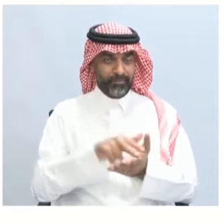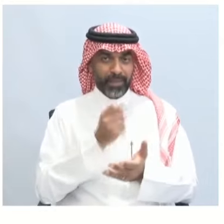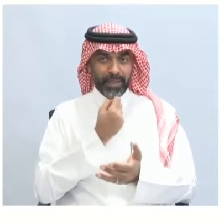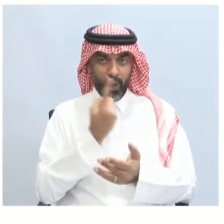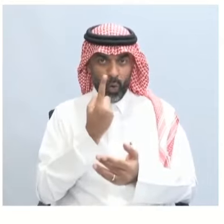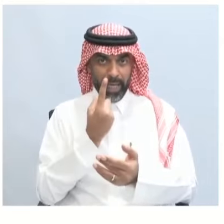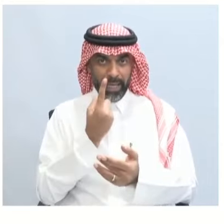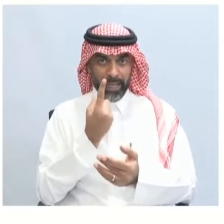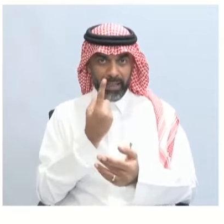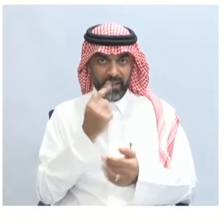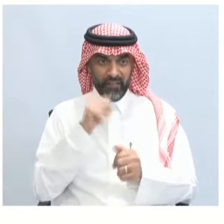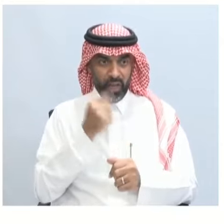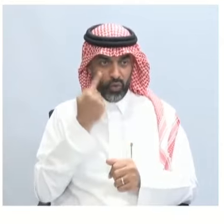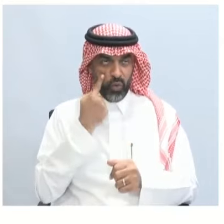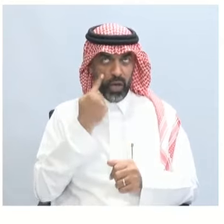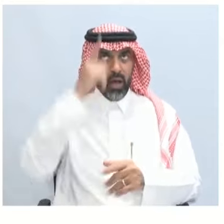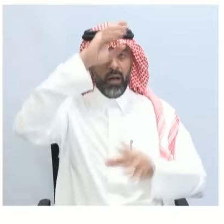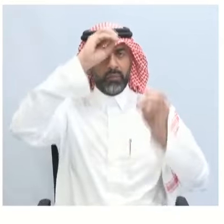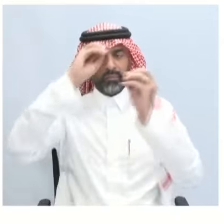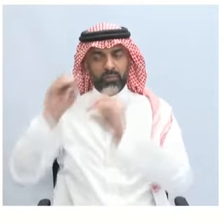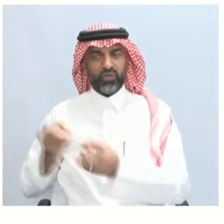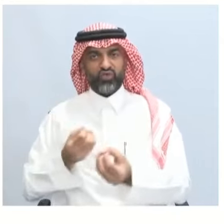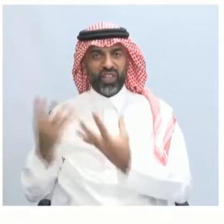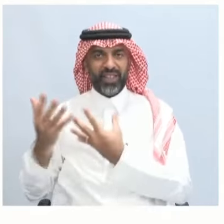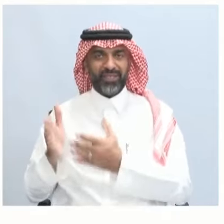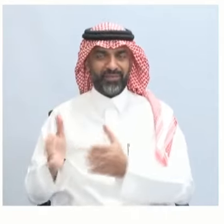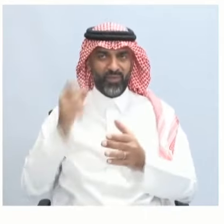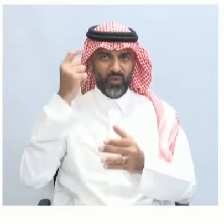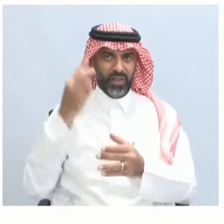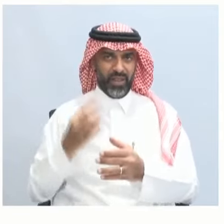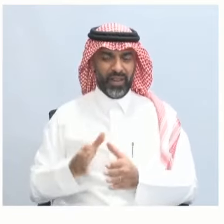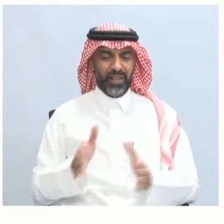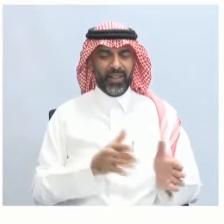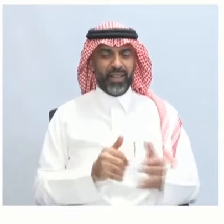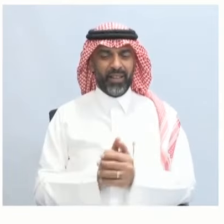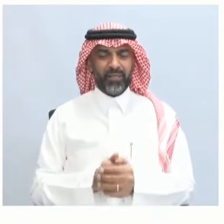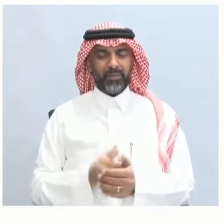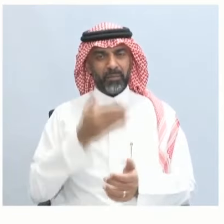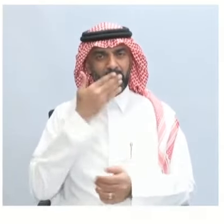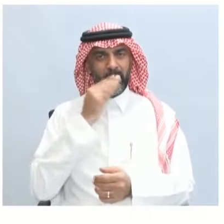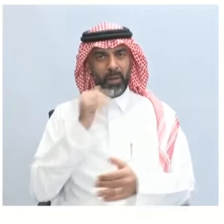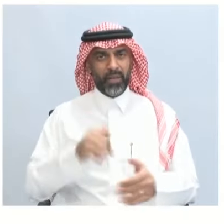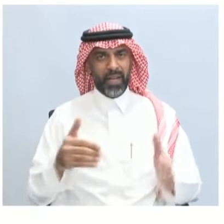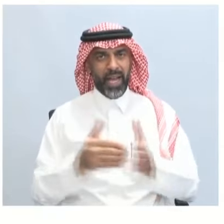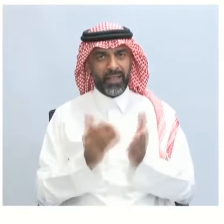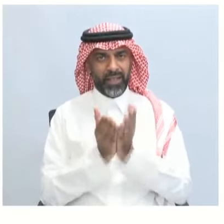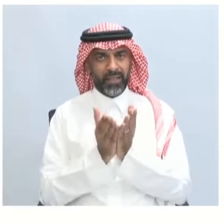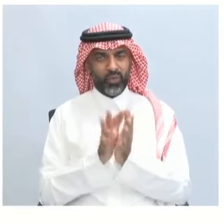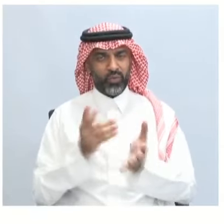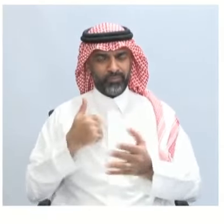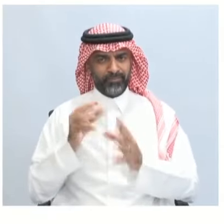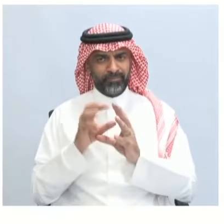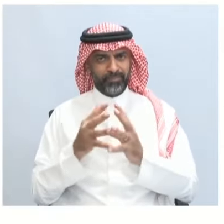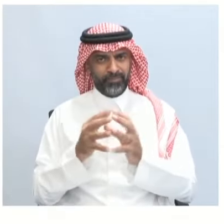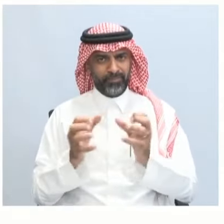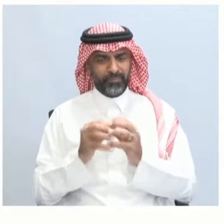التوحيد في الدنيا يظفر بها في الاخره بهذا نكون لله الحمد في نهايه هذا الدرس اولا بينا نتائج التوحيد